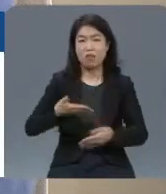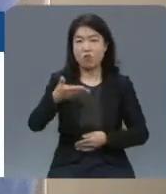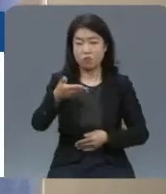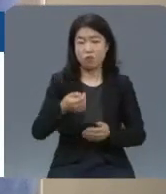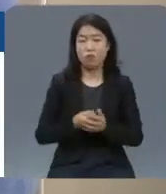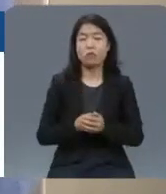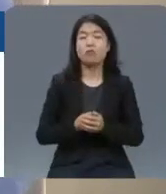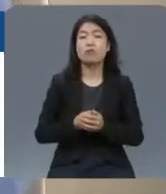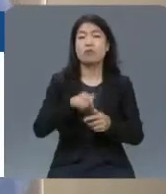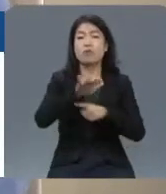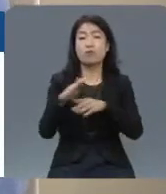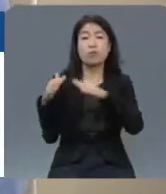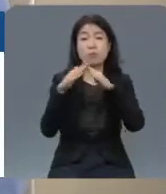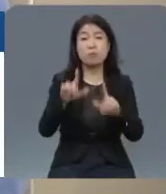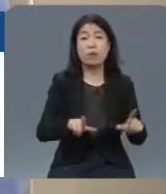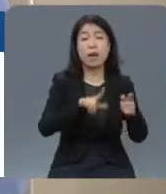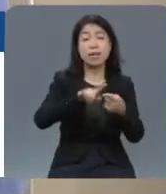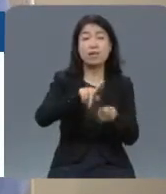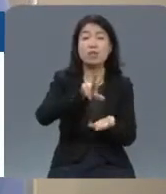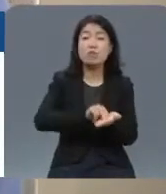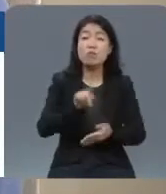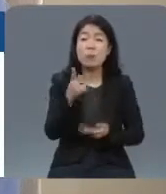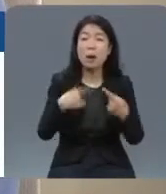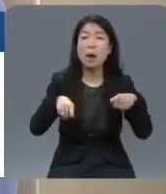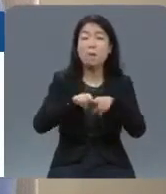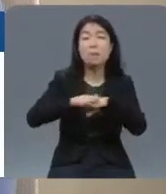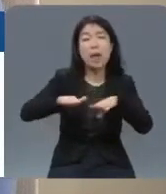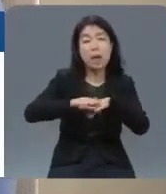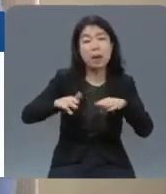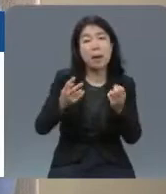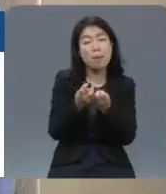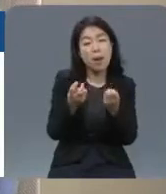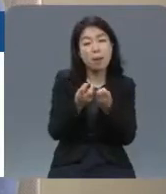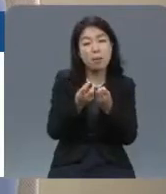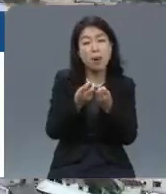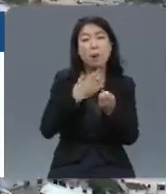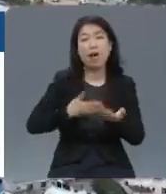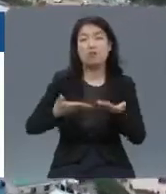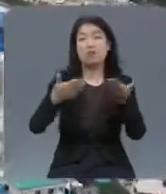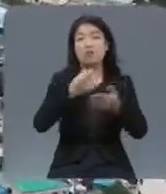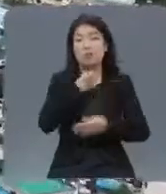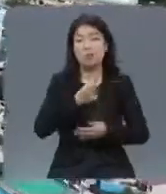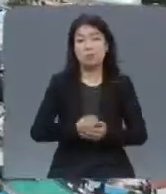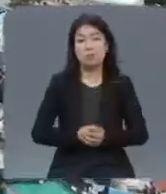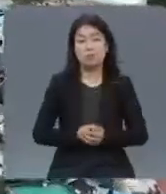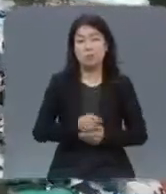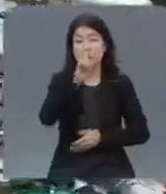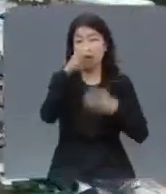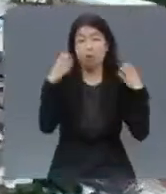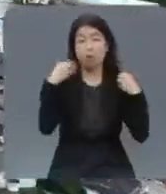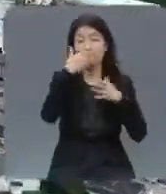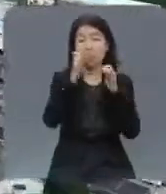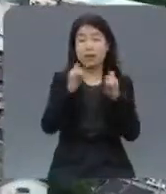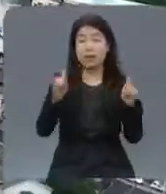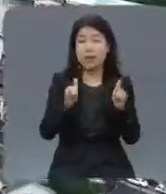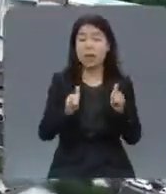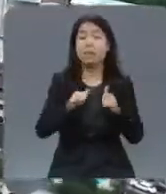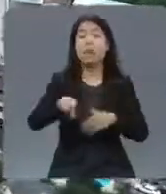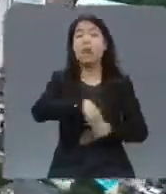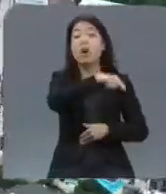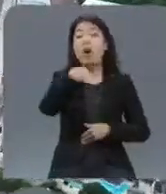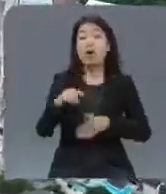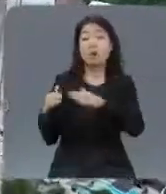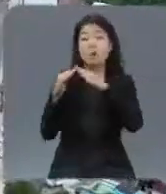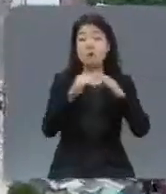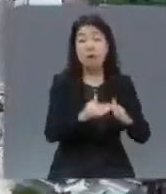귀농 귀촌에 대한 뭔가 문제점들을 함께 해결할 수 있는 방법을 찾아주고 십시오 정부가 청년 인구의 지역 정찰을 위해